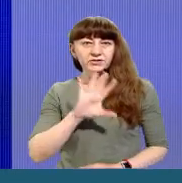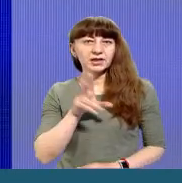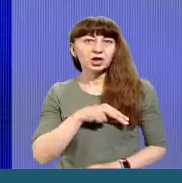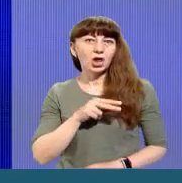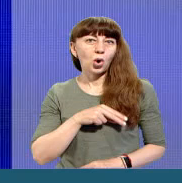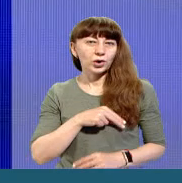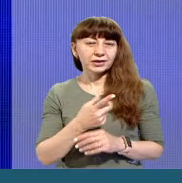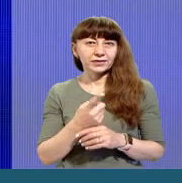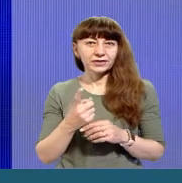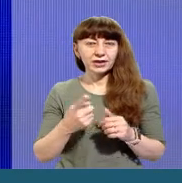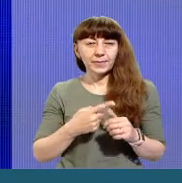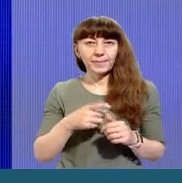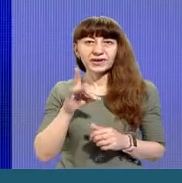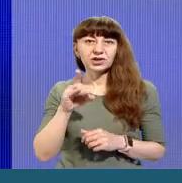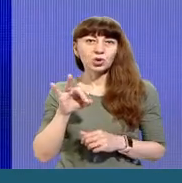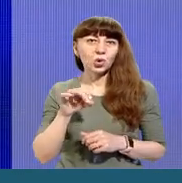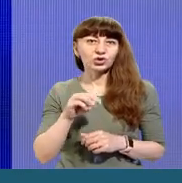оқушыларымыз, өнер қайраткерлері,